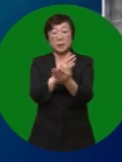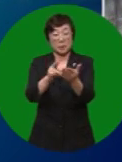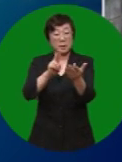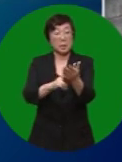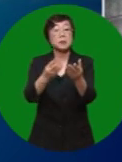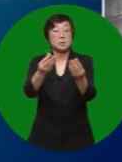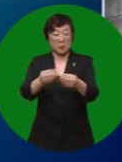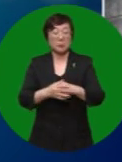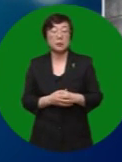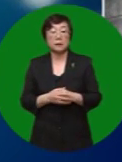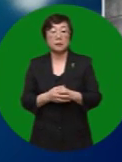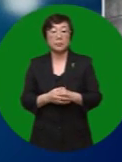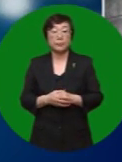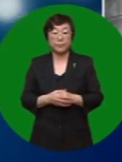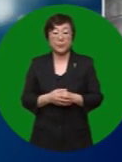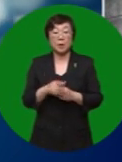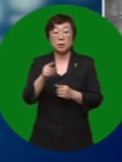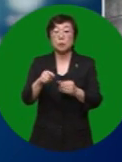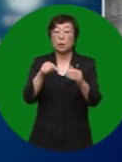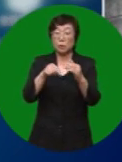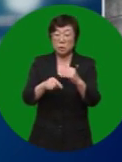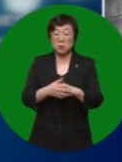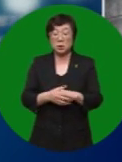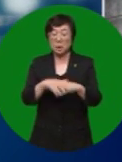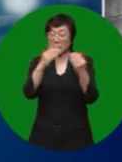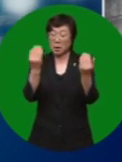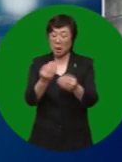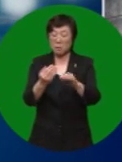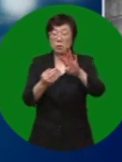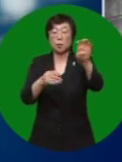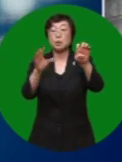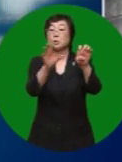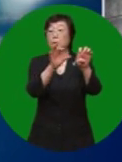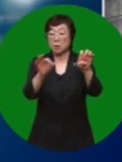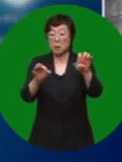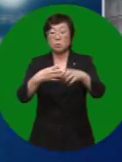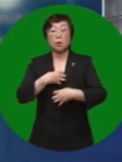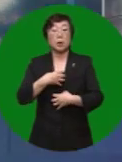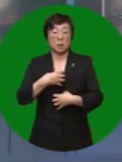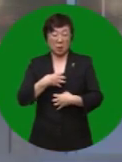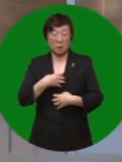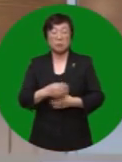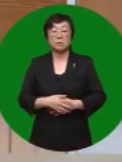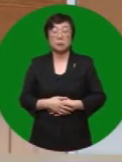判定しまして、そのうち約 40% が危険、